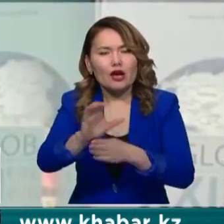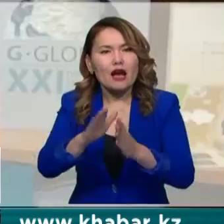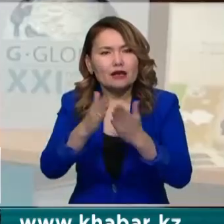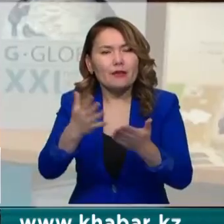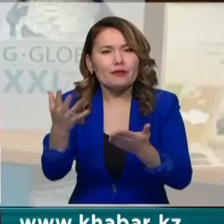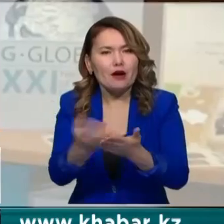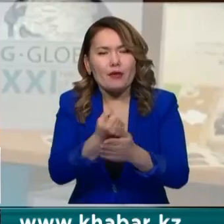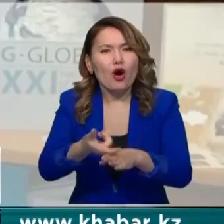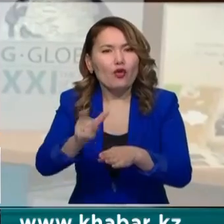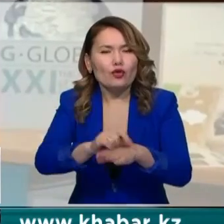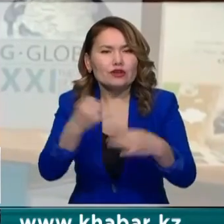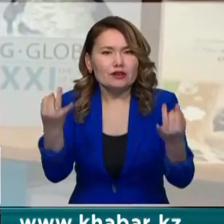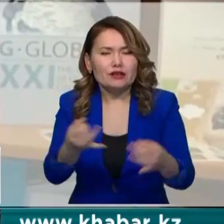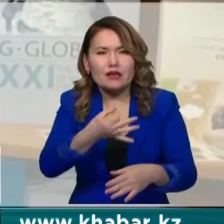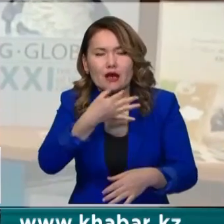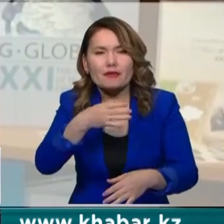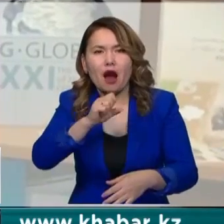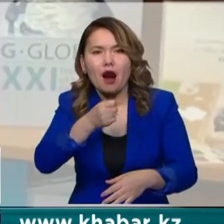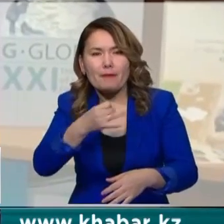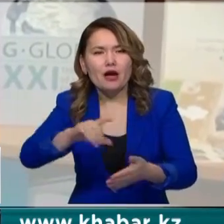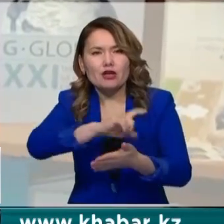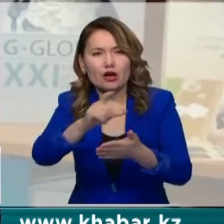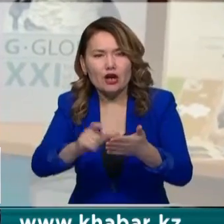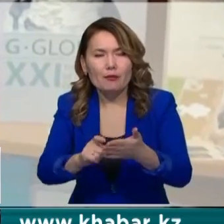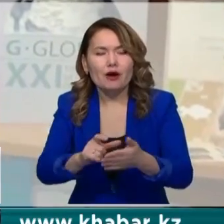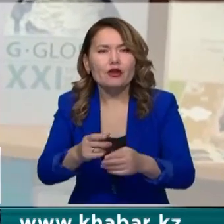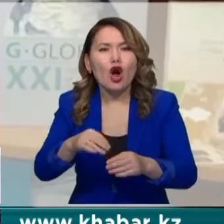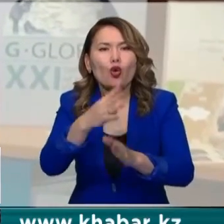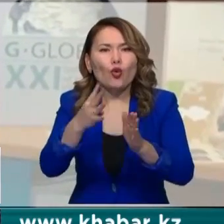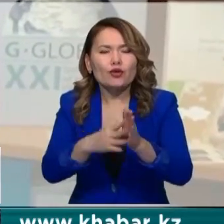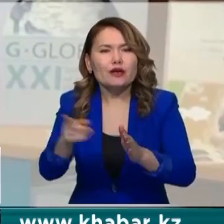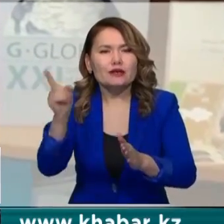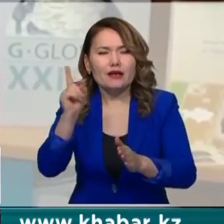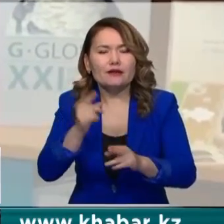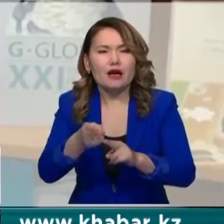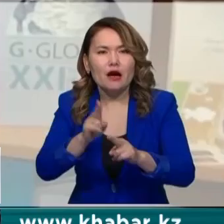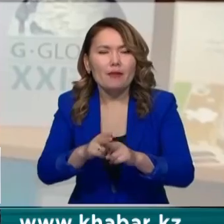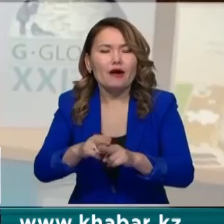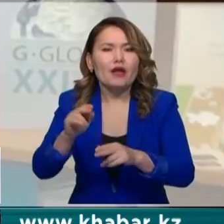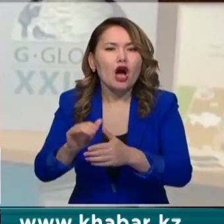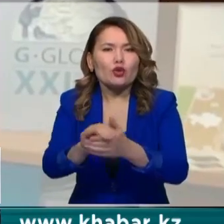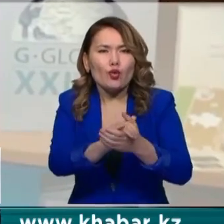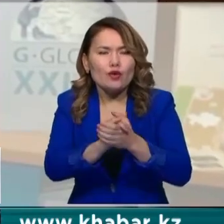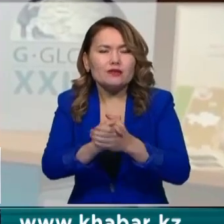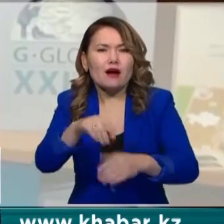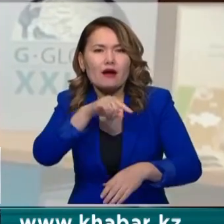мені шынымен қызықтырады. Абай 19-шы ғасырда достық, адамгершілік пен адам баласына тән жаман қылықтар туралы